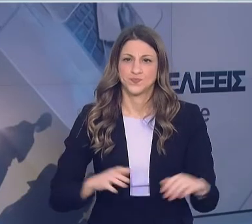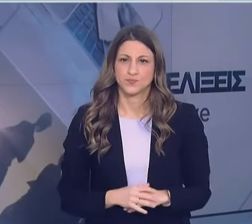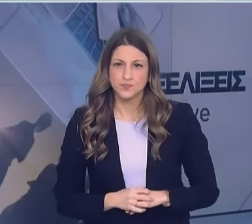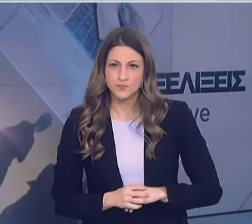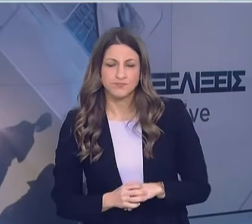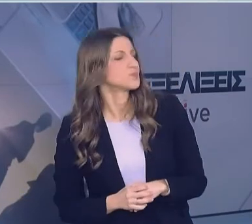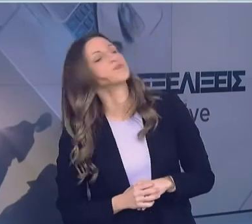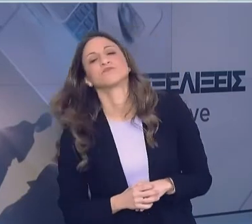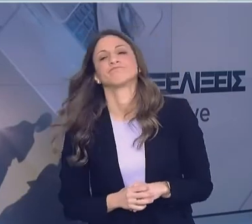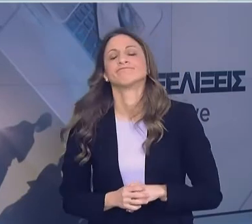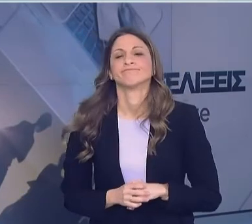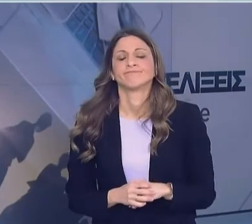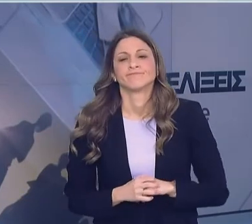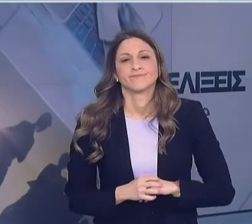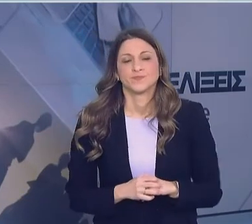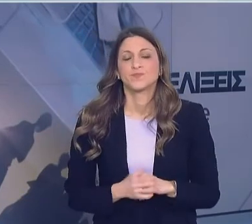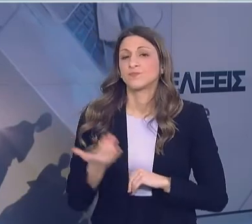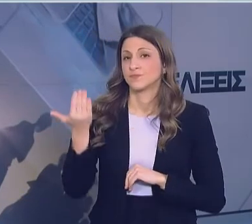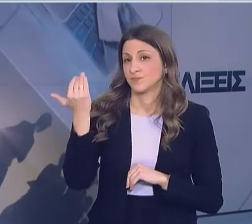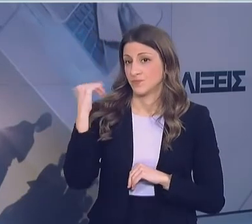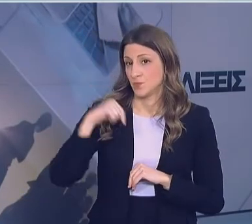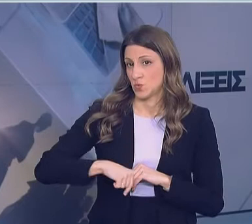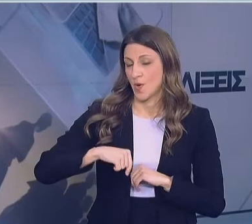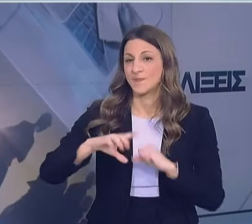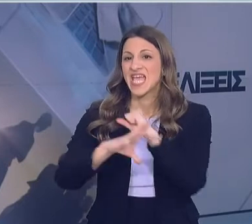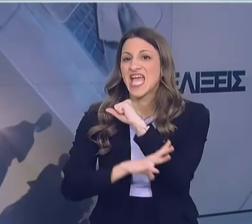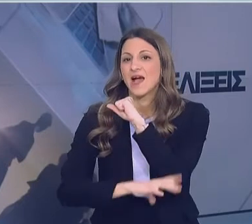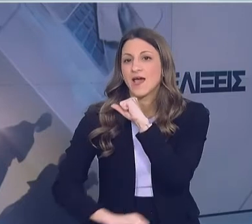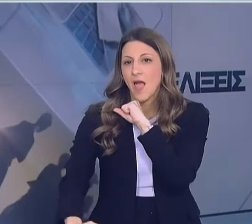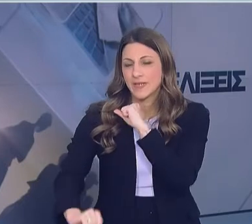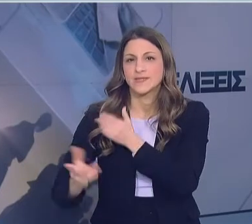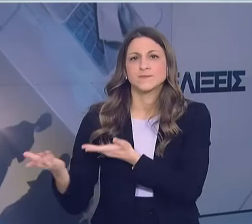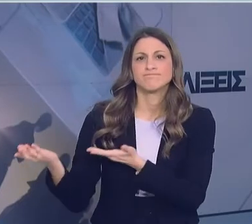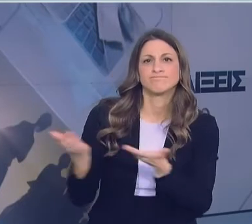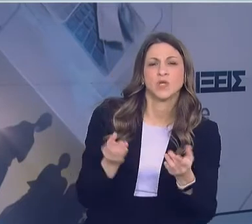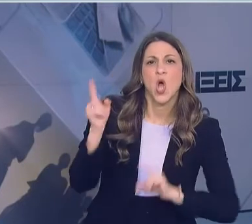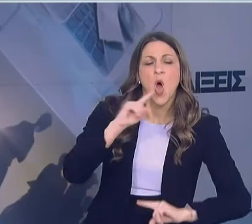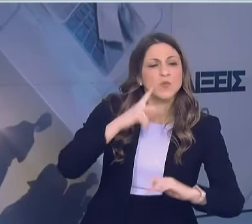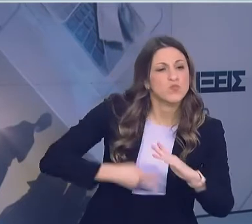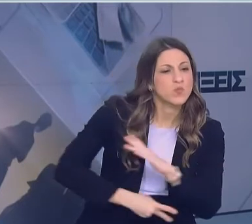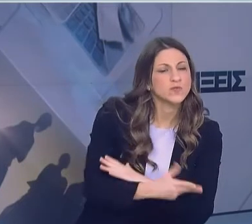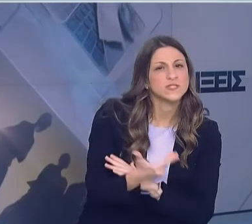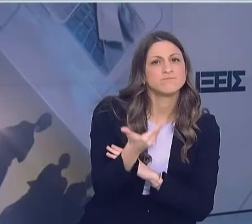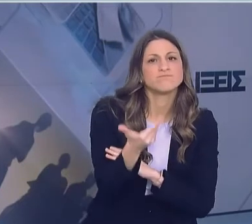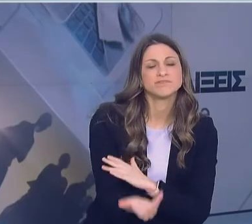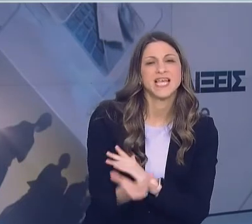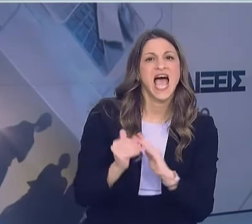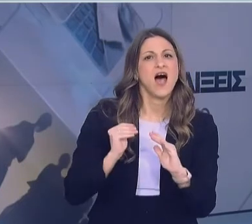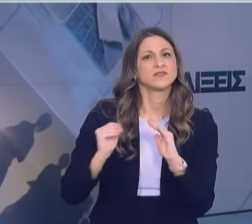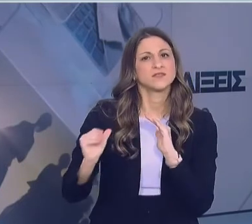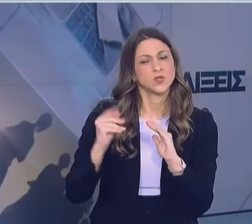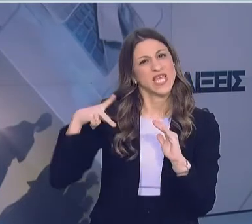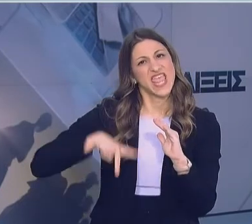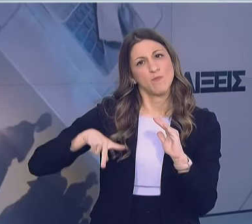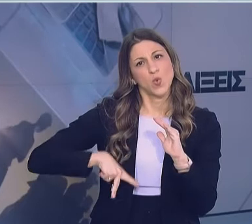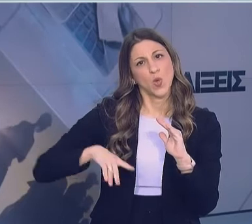Ευχαριστούμε κύριε Κοτσιόπουλε. Το λόγο έχει τώρα ο Γενικός Γραμματέας Υποδοχής Ετούντων Άσυλο του Υπουργείου Μετανάστευσης και Ασύλου,